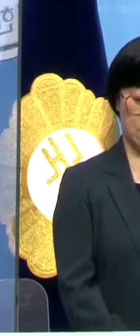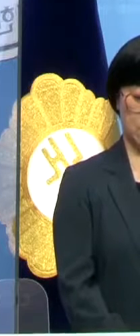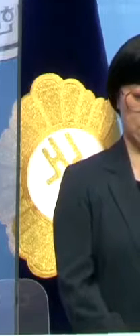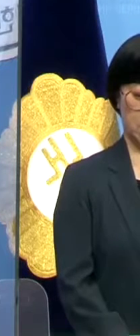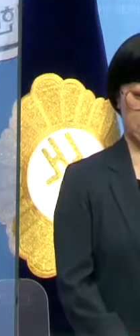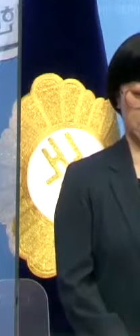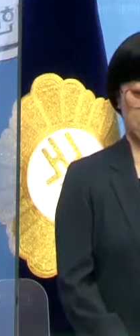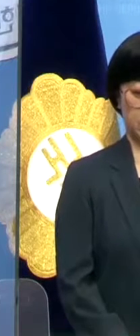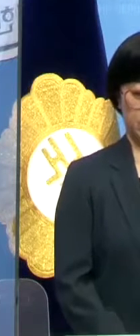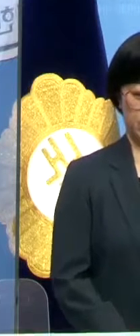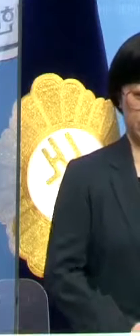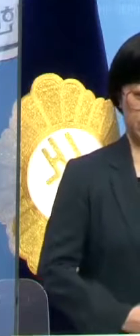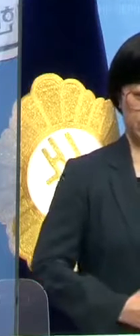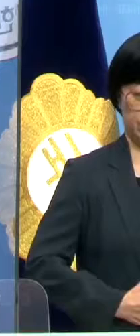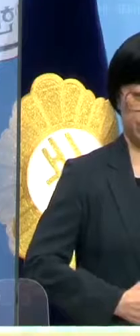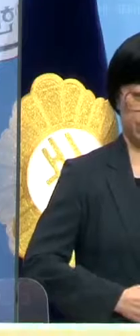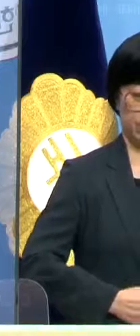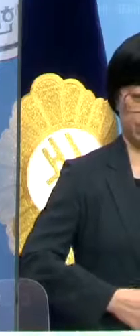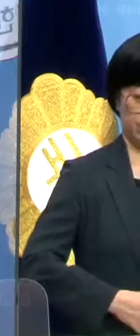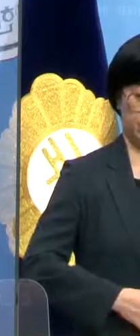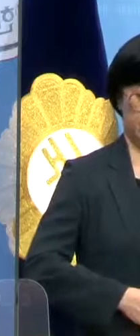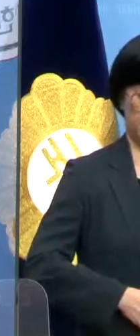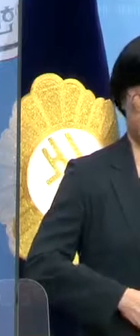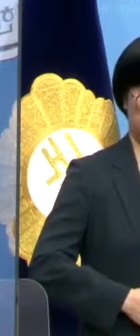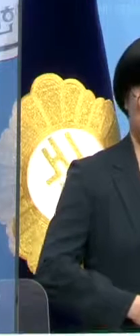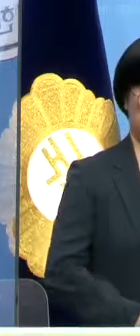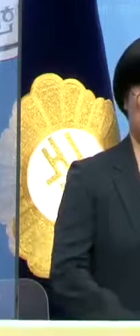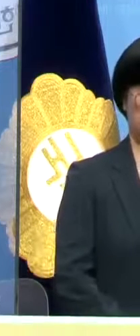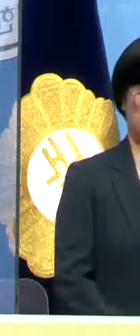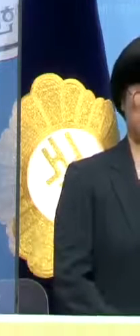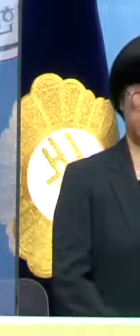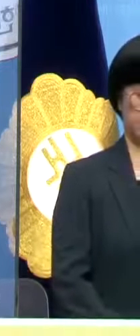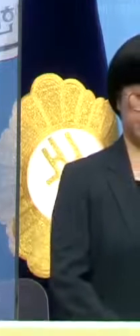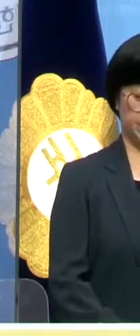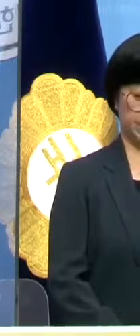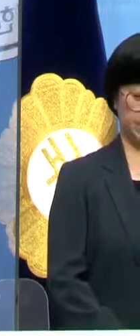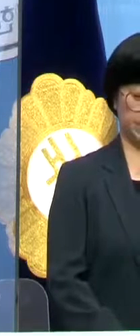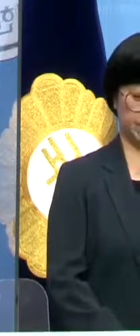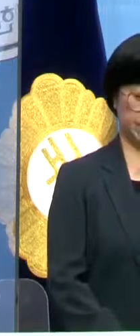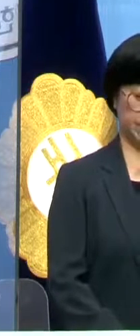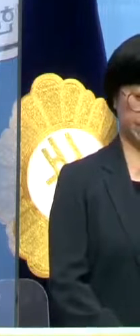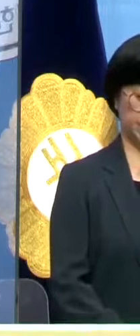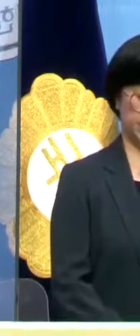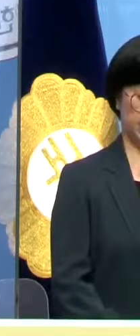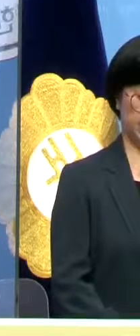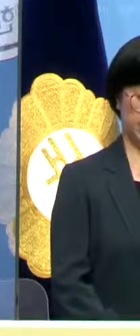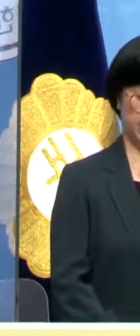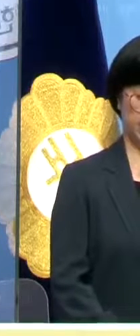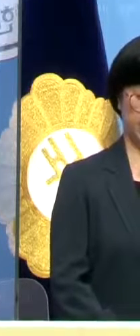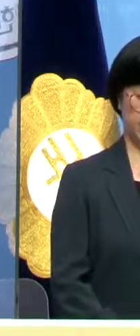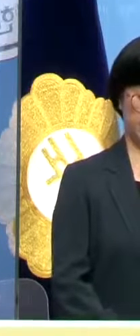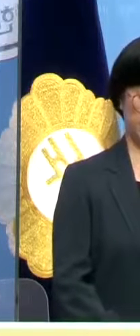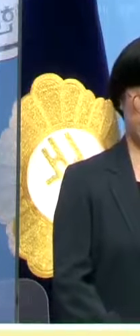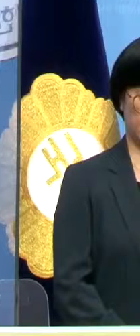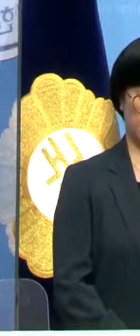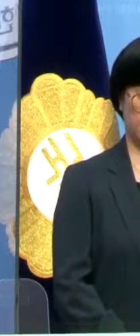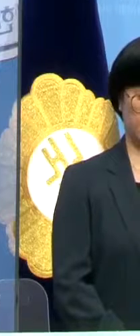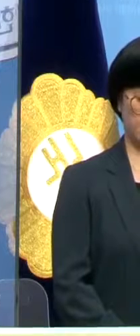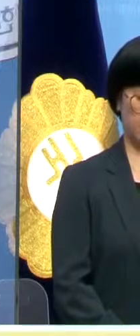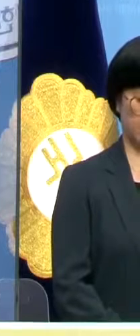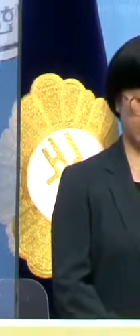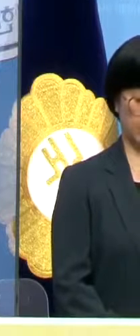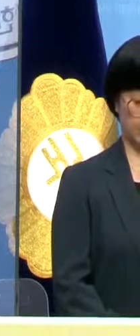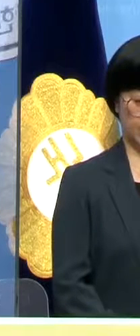po fr to release 안 입어 쑥 쏘쏘